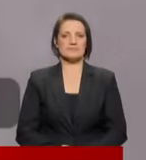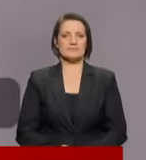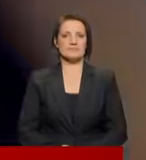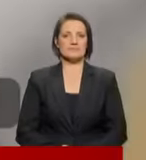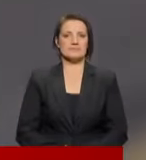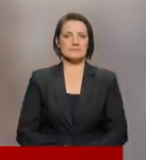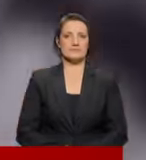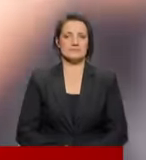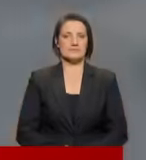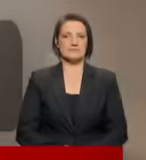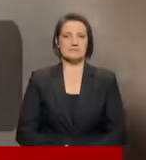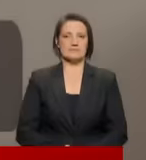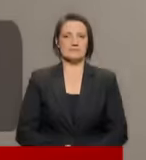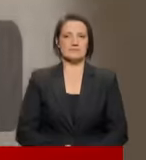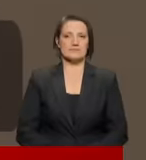geç içeri.